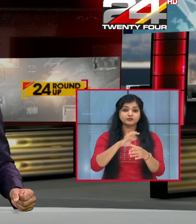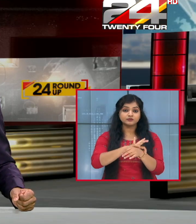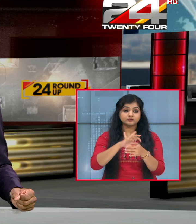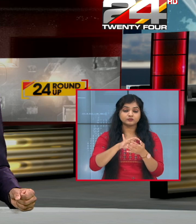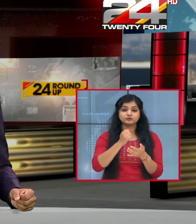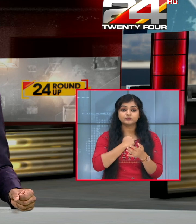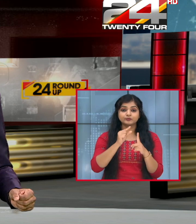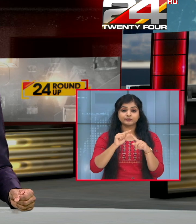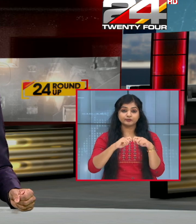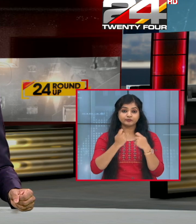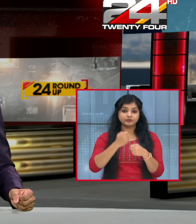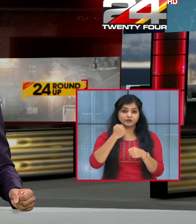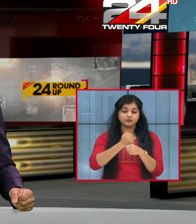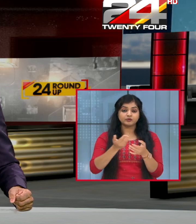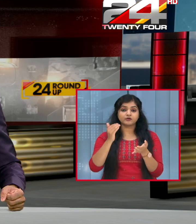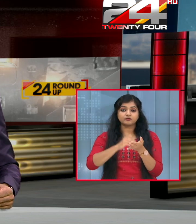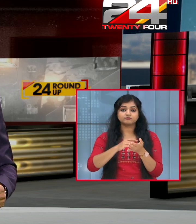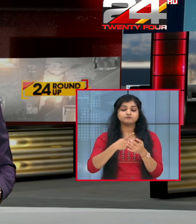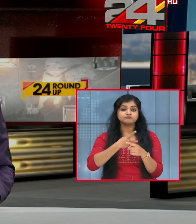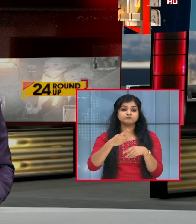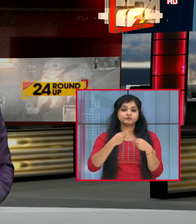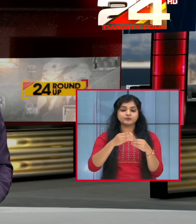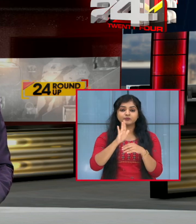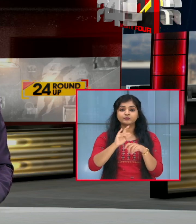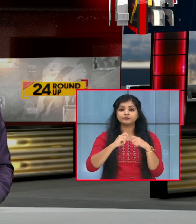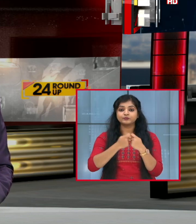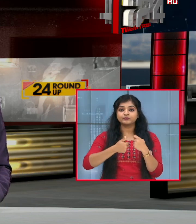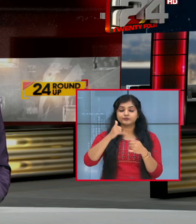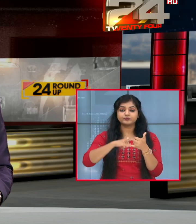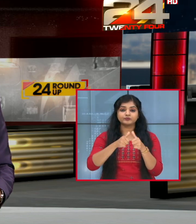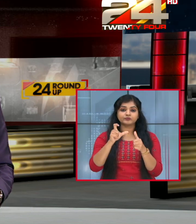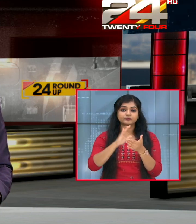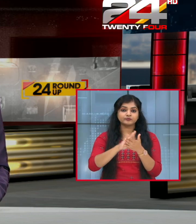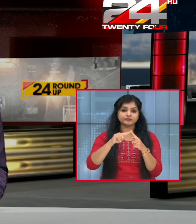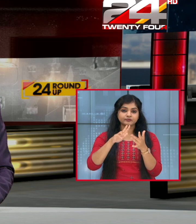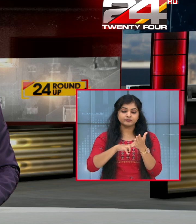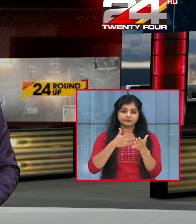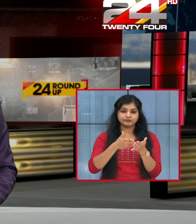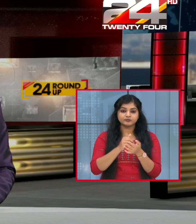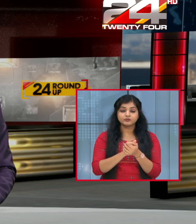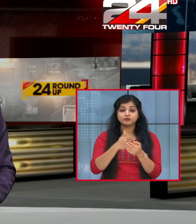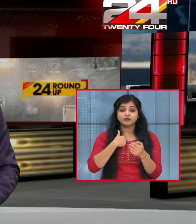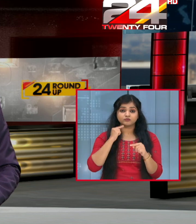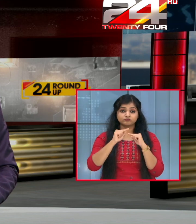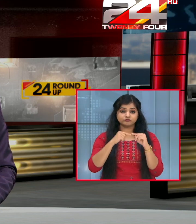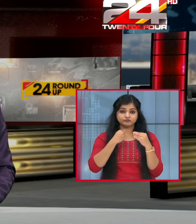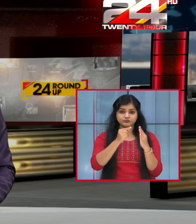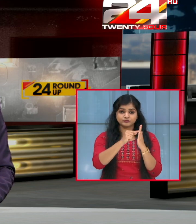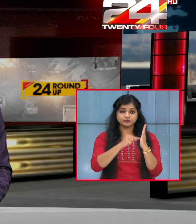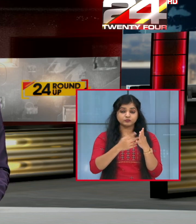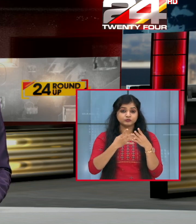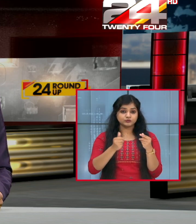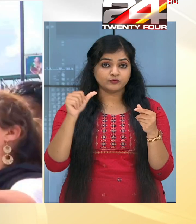രാജസ്ഥാനിൽ സ്വന്തം പാർട്ടിയുടെ സർക്കാരിന് വീണ്ടും വെല്ലുവിളിച്ച് കോൺഗ്രസ് നേതാവ് സച്ചിൻ പൈലറ്റ്. താൻ ഉന്നയിച്ച പ്രശ്നങ്ങൾക്ക് പരിഹാരമായില്ലെങ്കിൽ